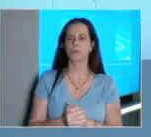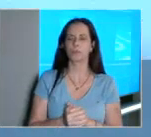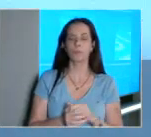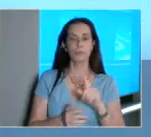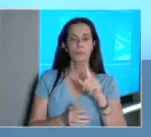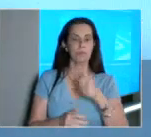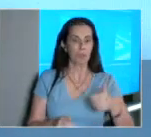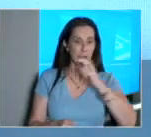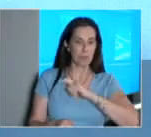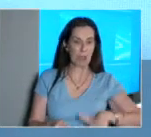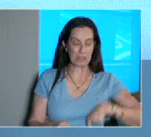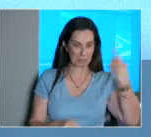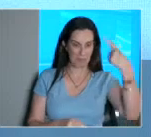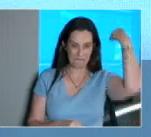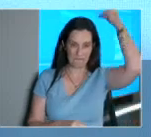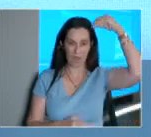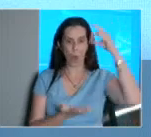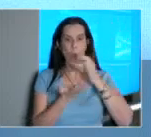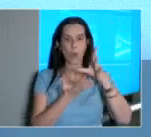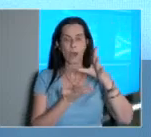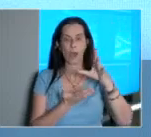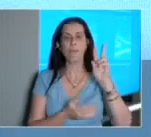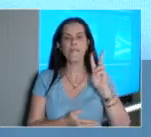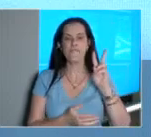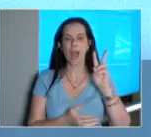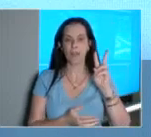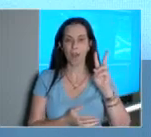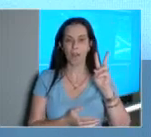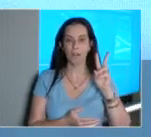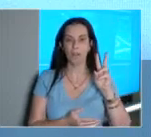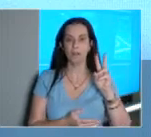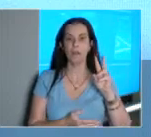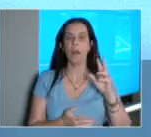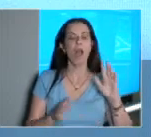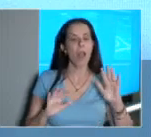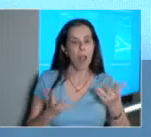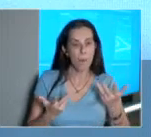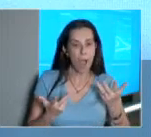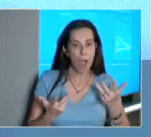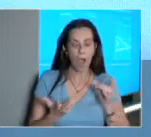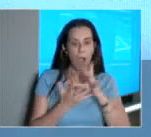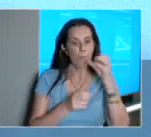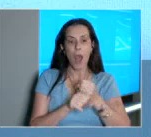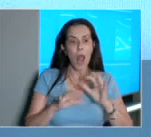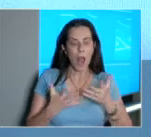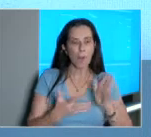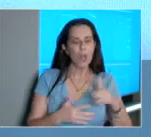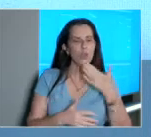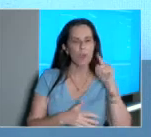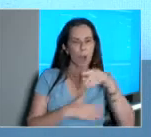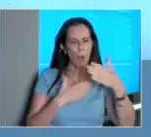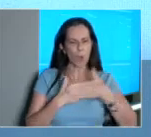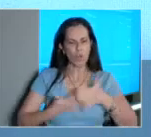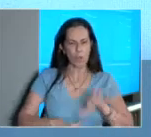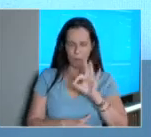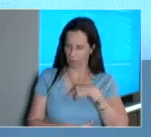שימו לב, ראש מועצה פלסטיני הודח מהפתח והושעה מעבודתו לאחר שיהודים השתתפו בחתונת בנו. עכשיו אני חייב להגיד